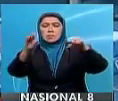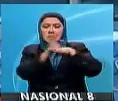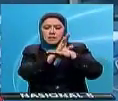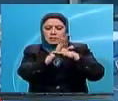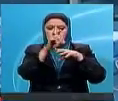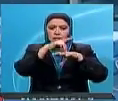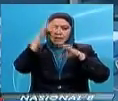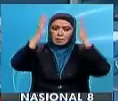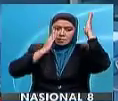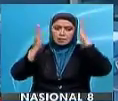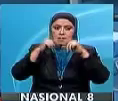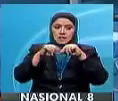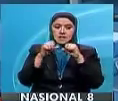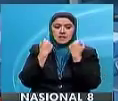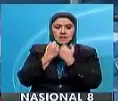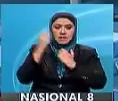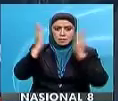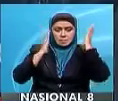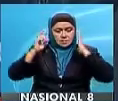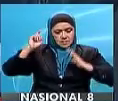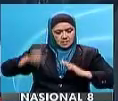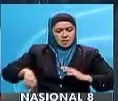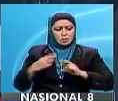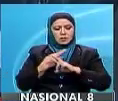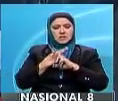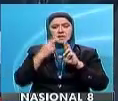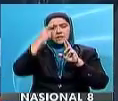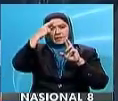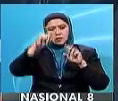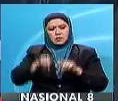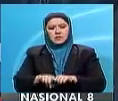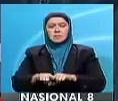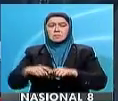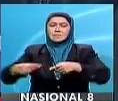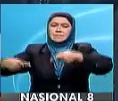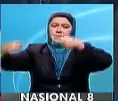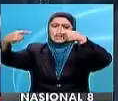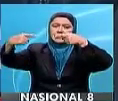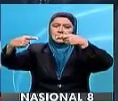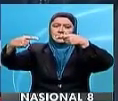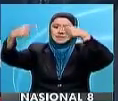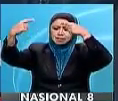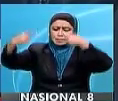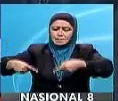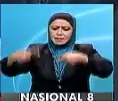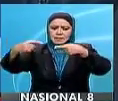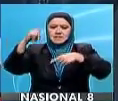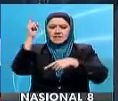perlu bersedia untuk menghadapi saingan yang lebih sengit.